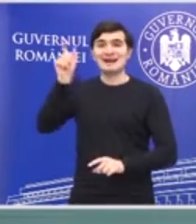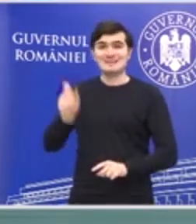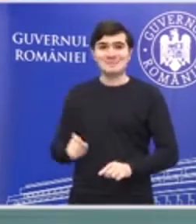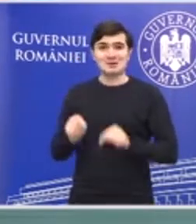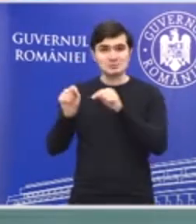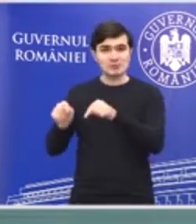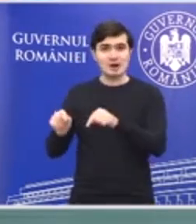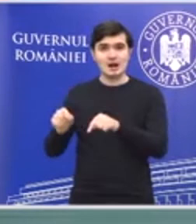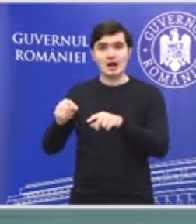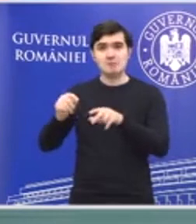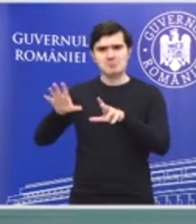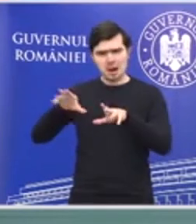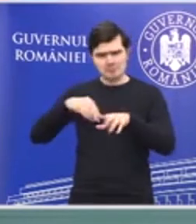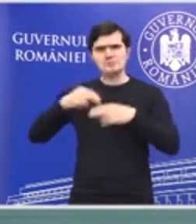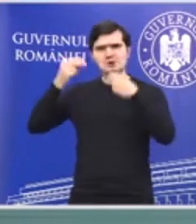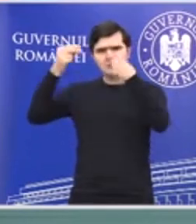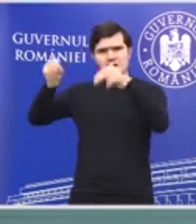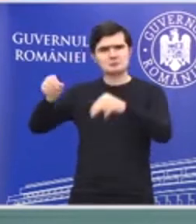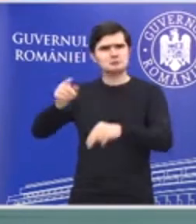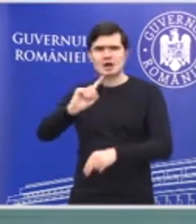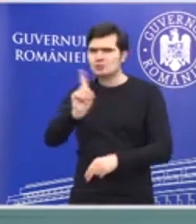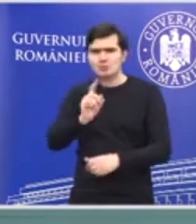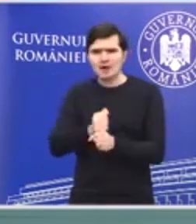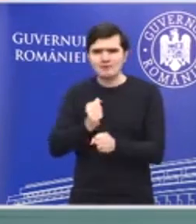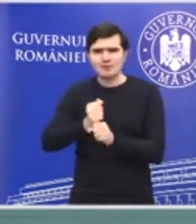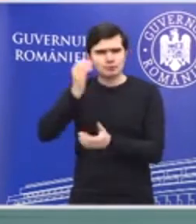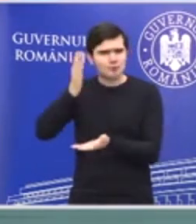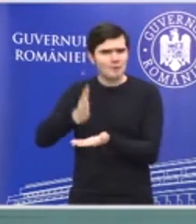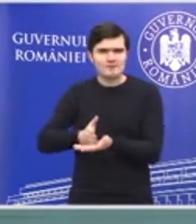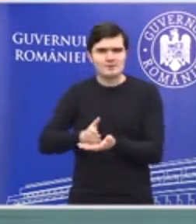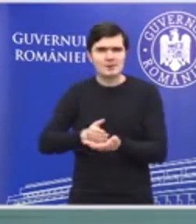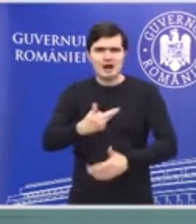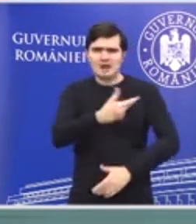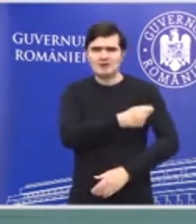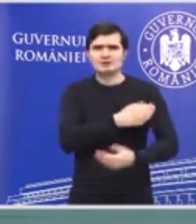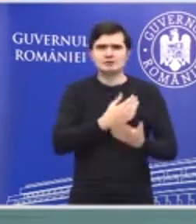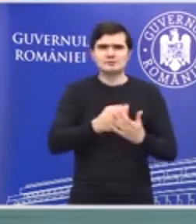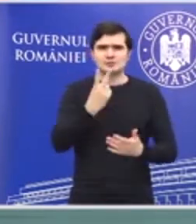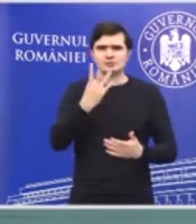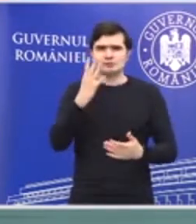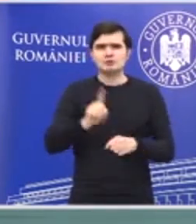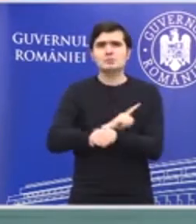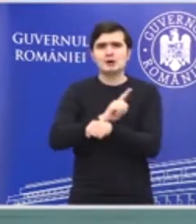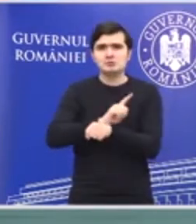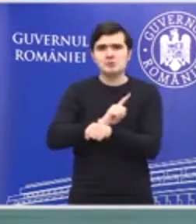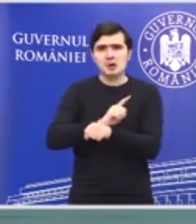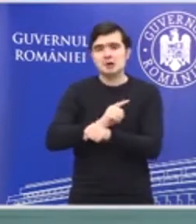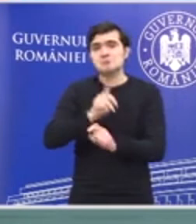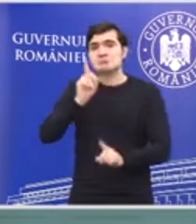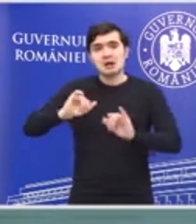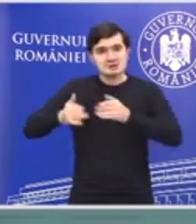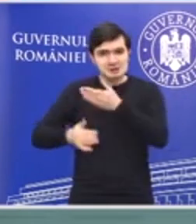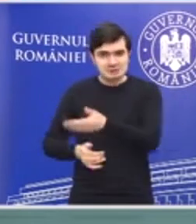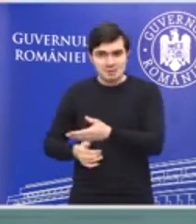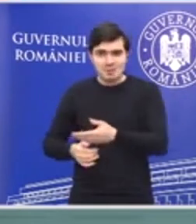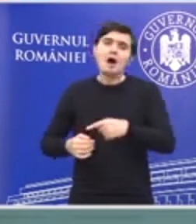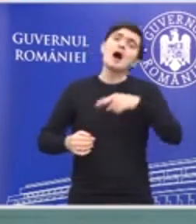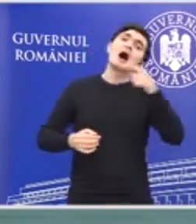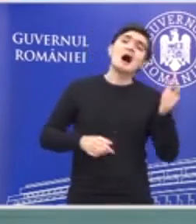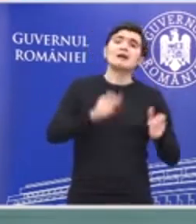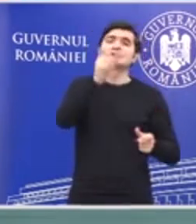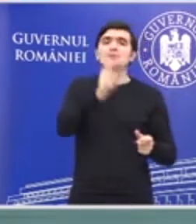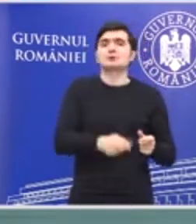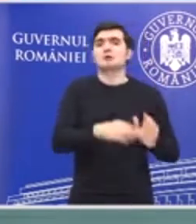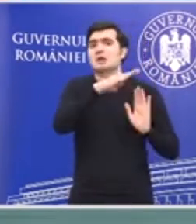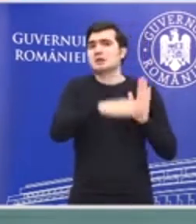nu confirmă programarea în centrul de vaccinare în cele 24 de ore, vor fi notificate alte persoane din lista de